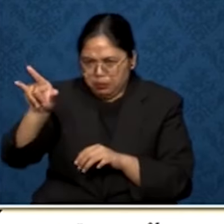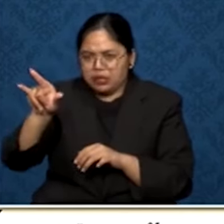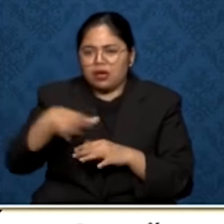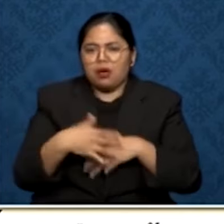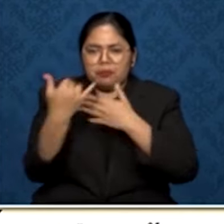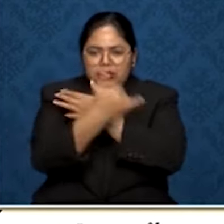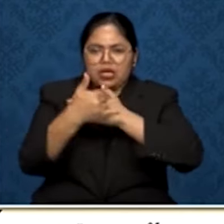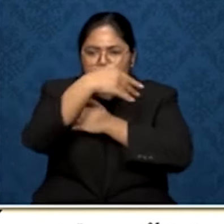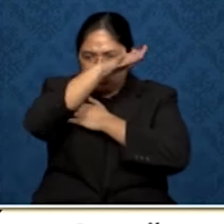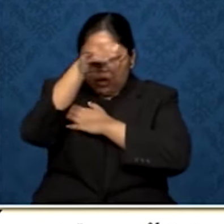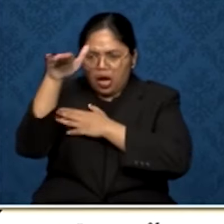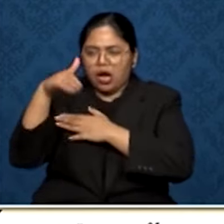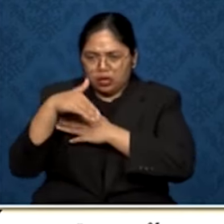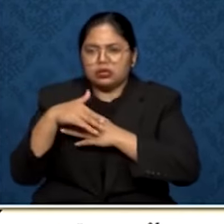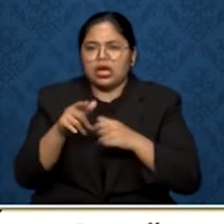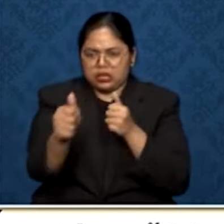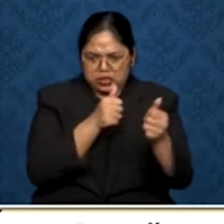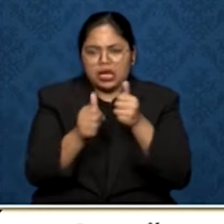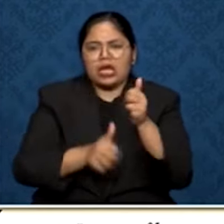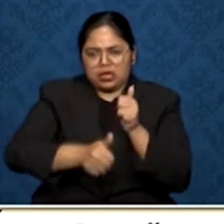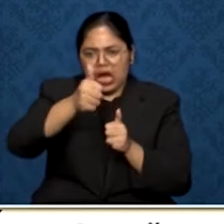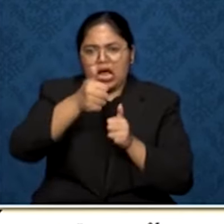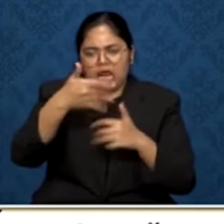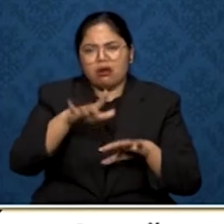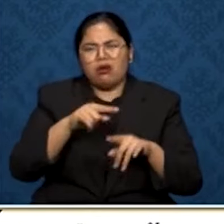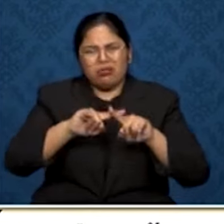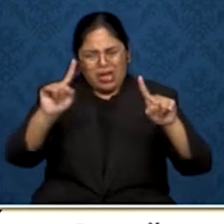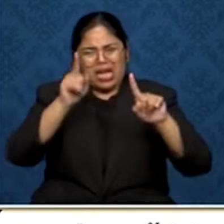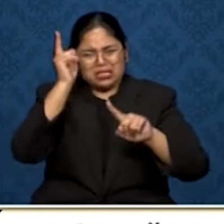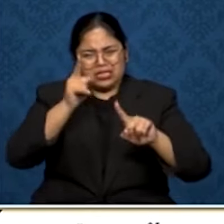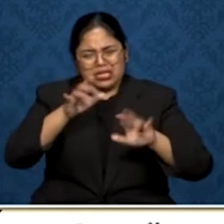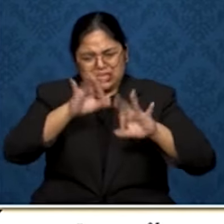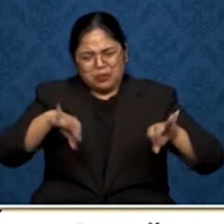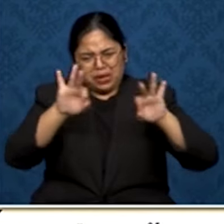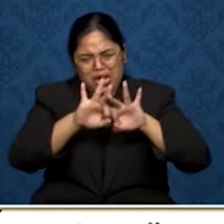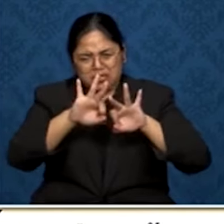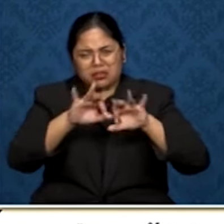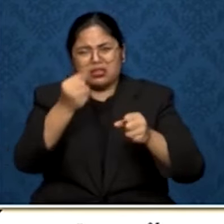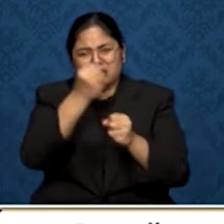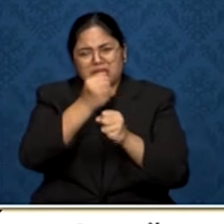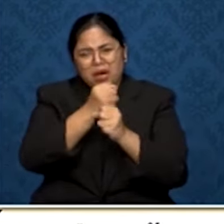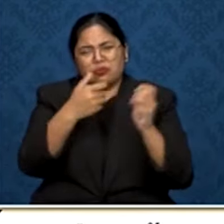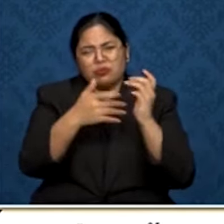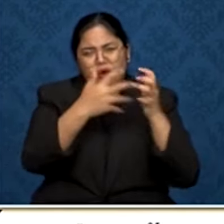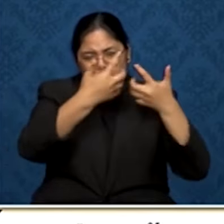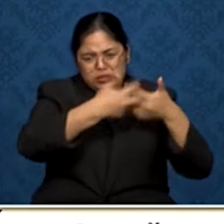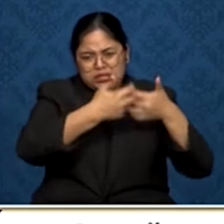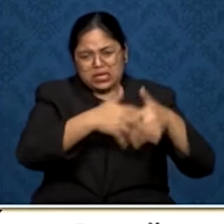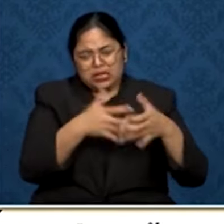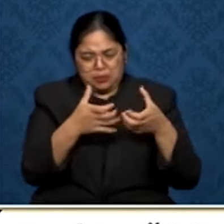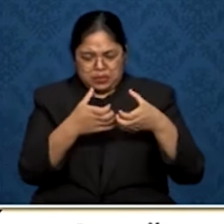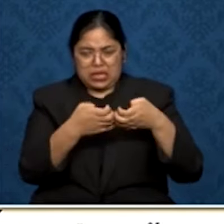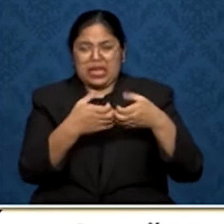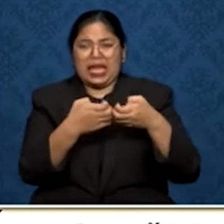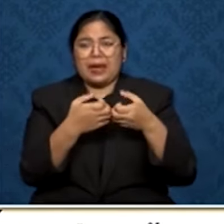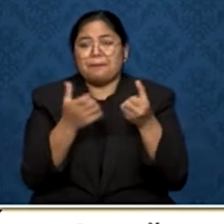เรื่องCross Power เี่เราอยากทำอุตสาหกรรมเกม เราไมใชครัการสรางสร้างกิลามัช่วยใหเราทำเกมนีขึ้